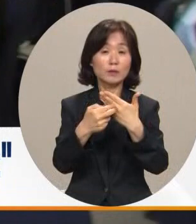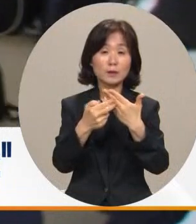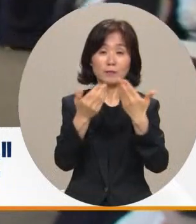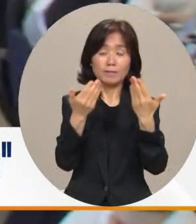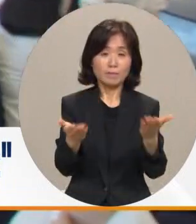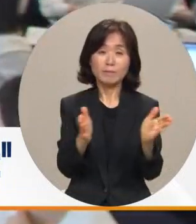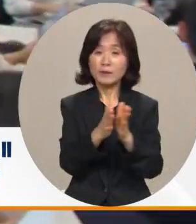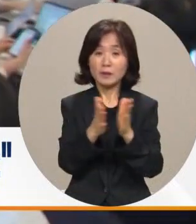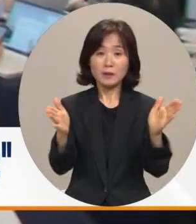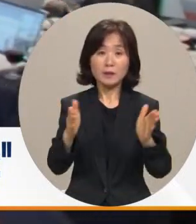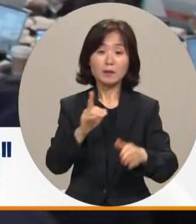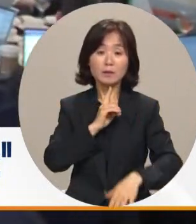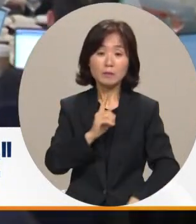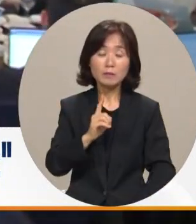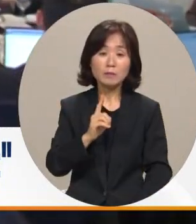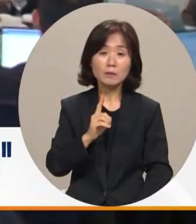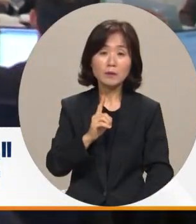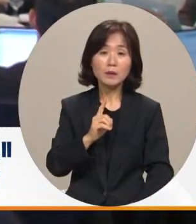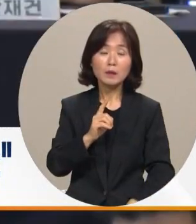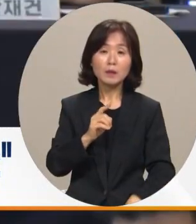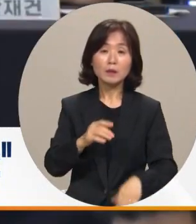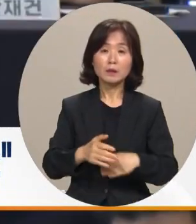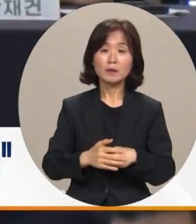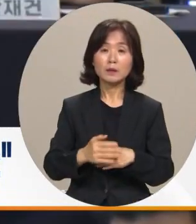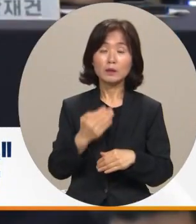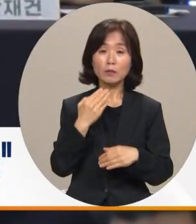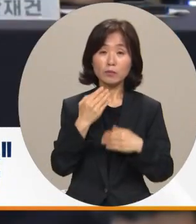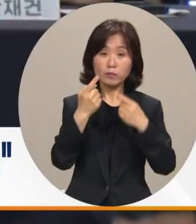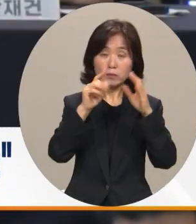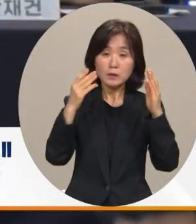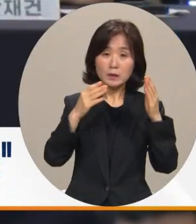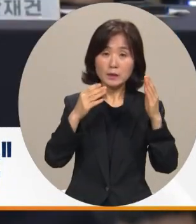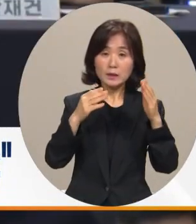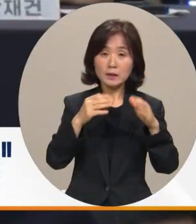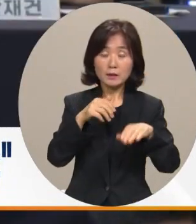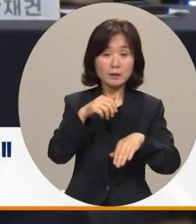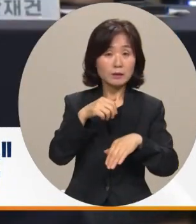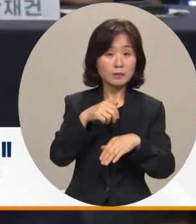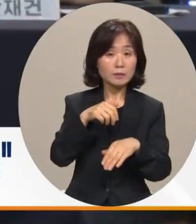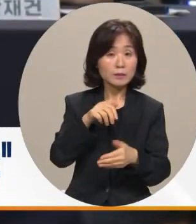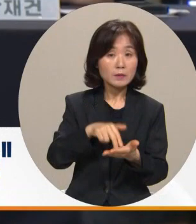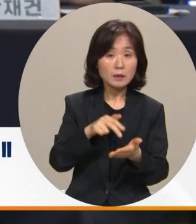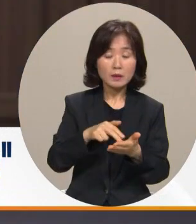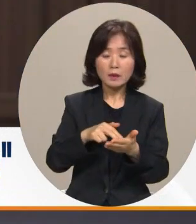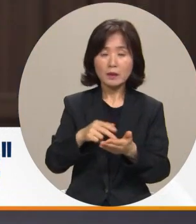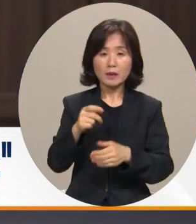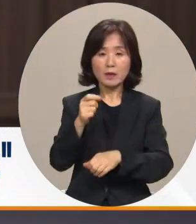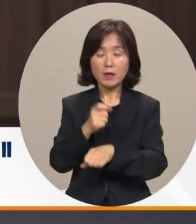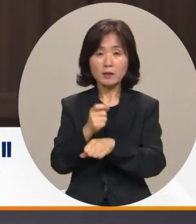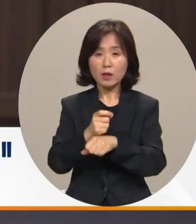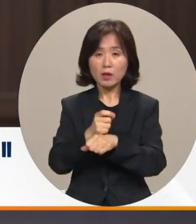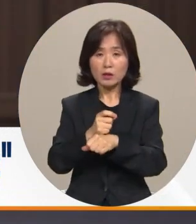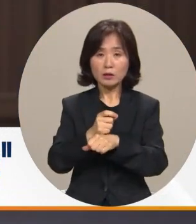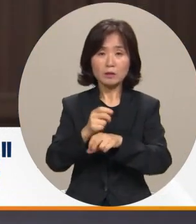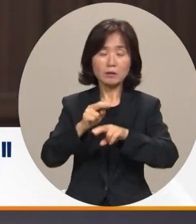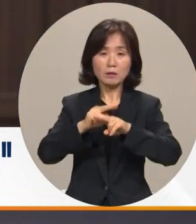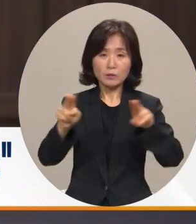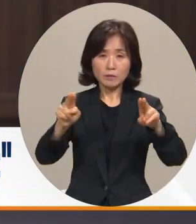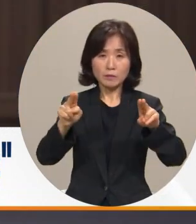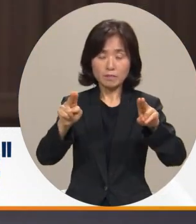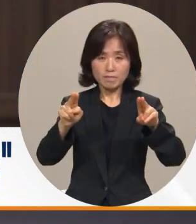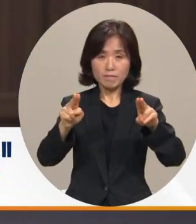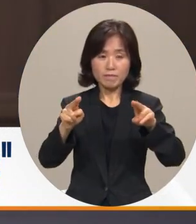정부가 지난주 집단 사직서 수리를 허용하며 행정 처분을 멈추겠다고 밝힌 데 대해 철회가 아닌 완전